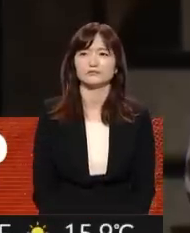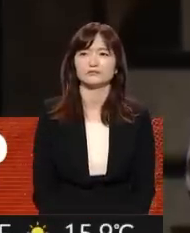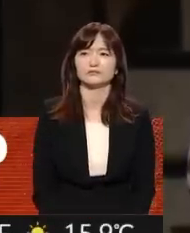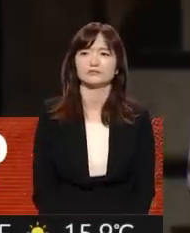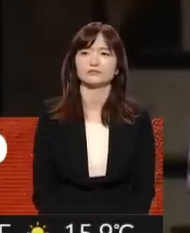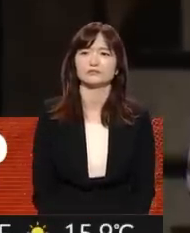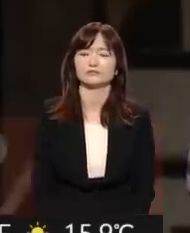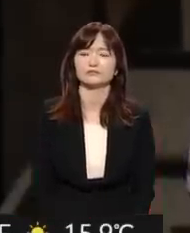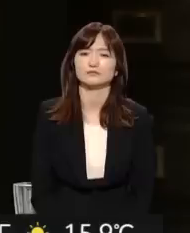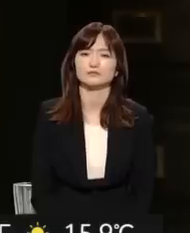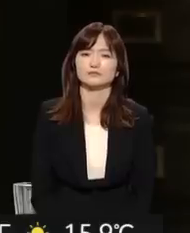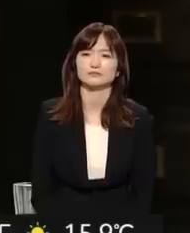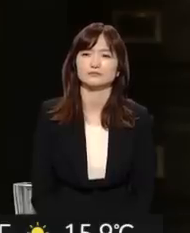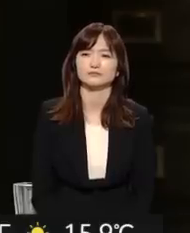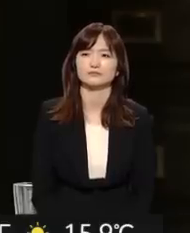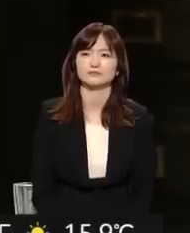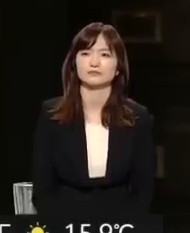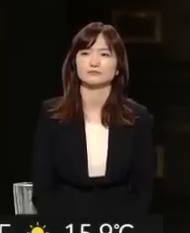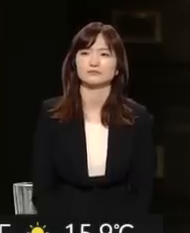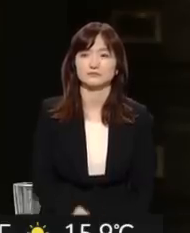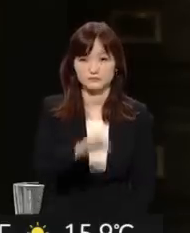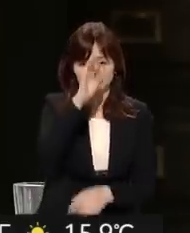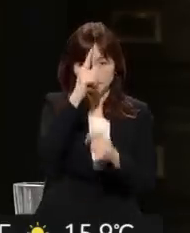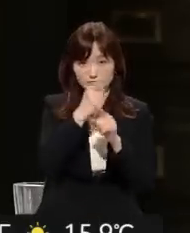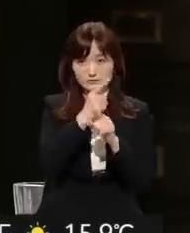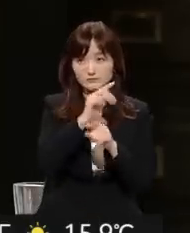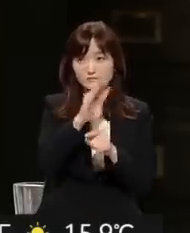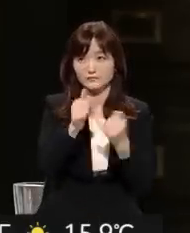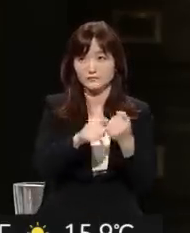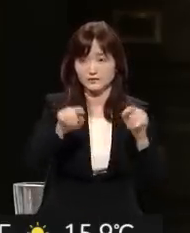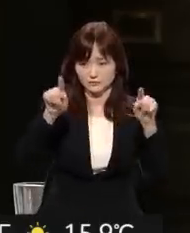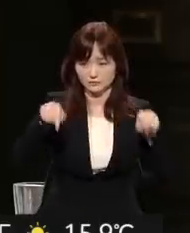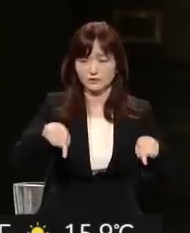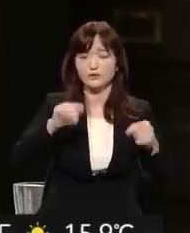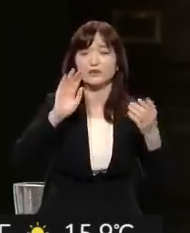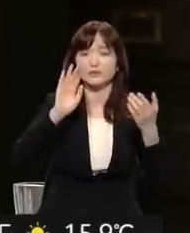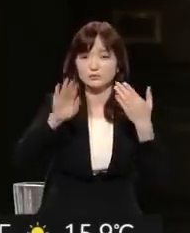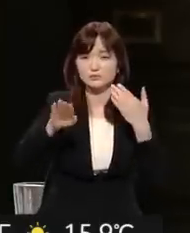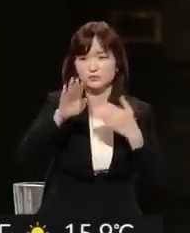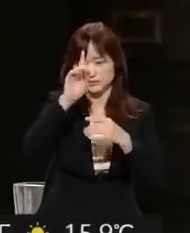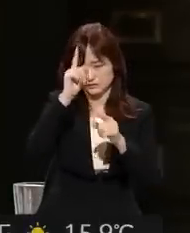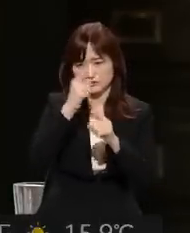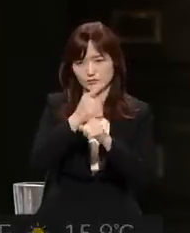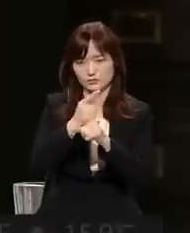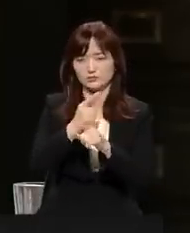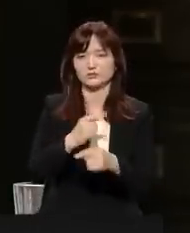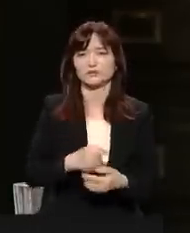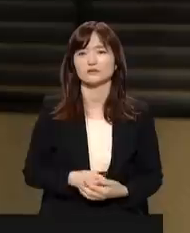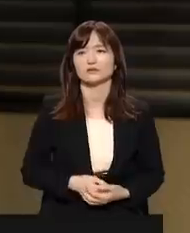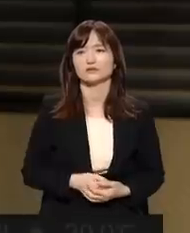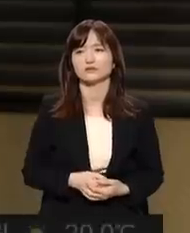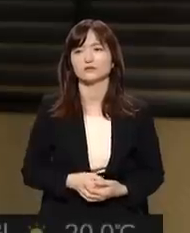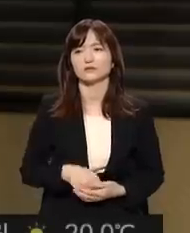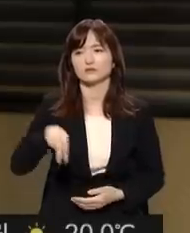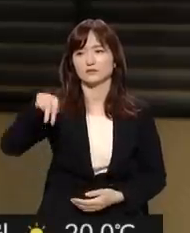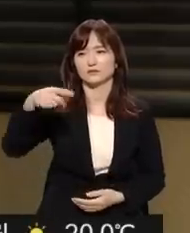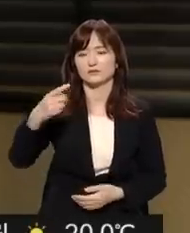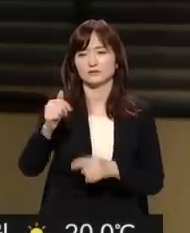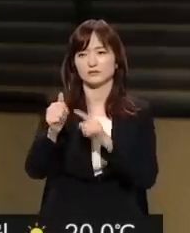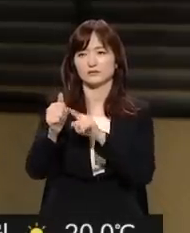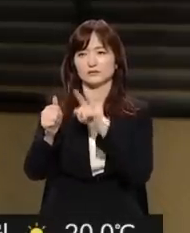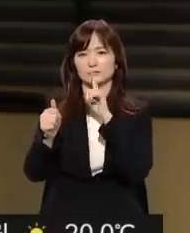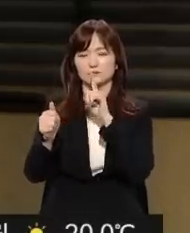여러분들이 치료해야 되는데 이혼하고 하라고. 예. 근데 저는 주목할 부분은 지금 승재님이 잠깐 언급을